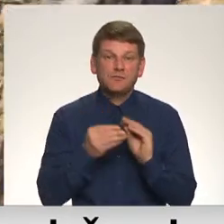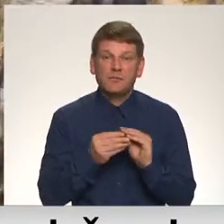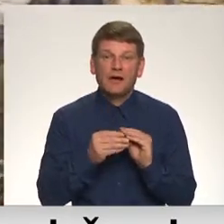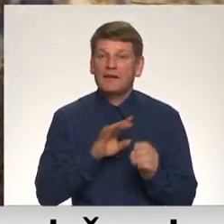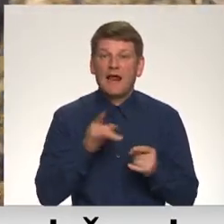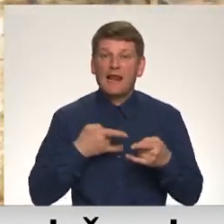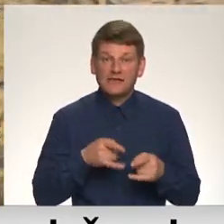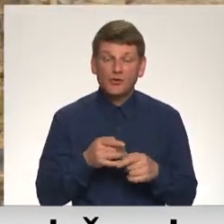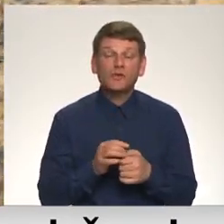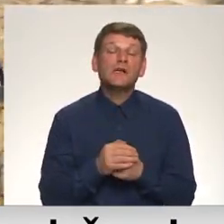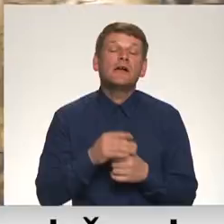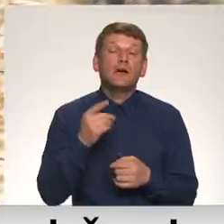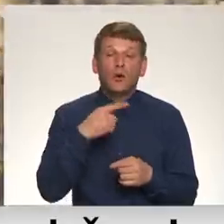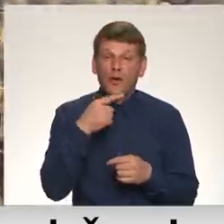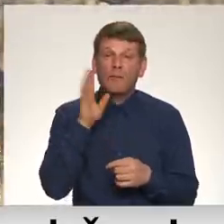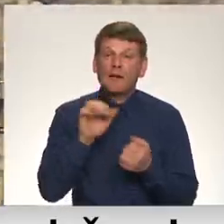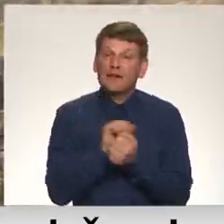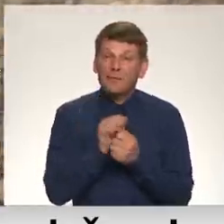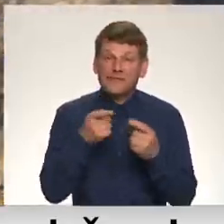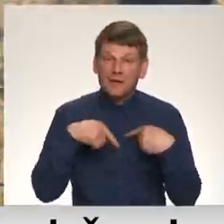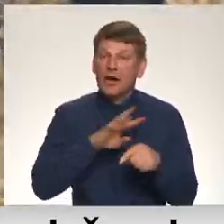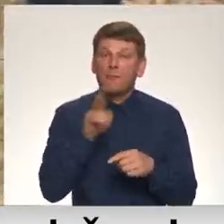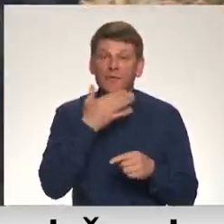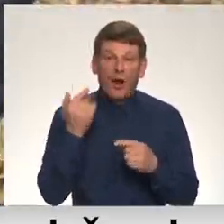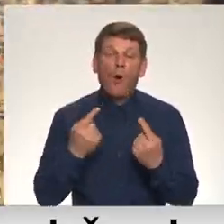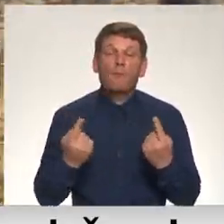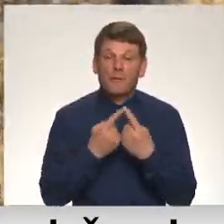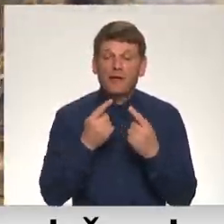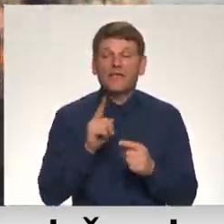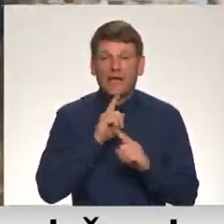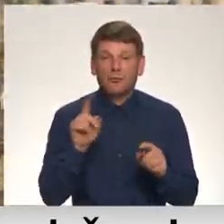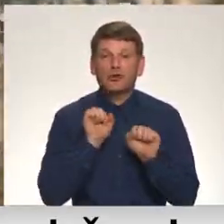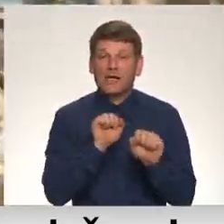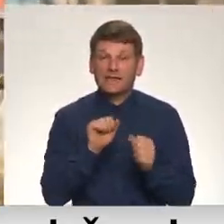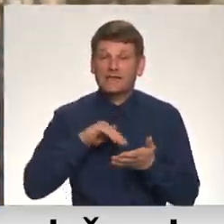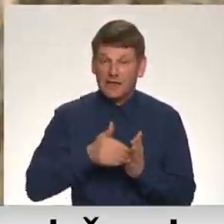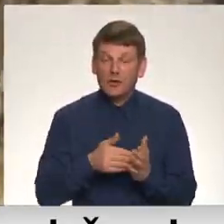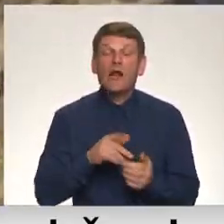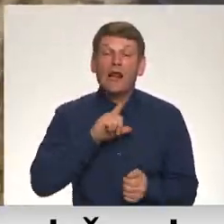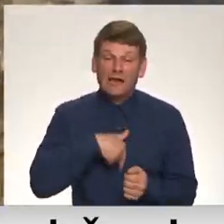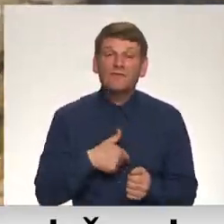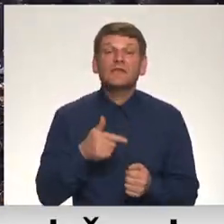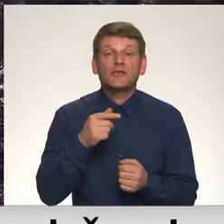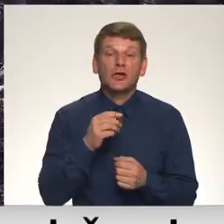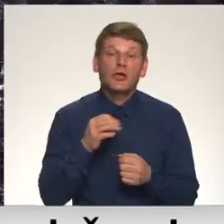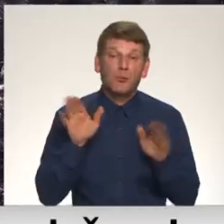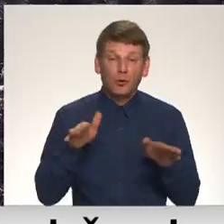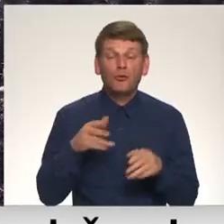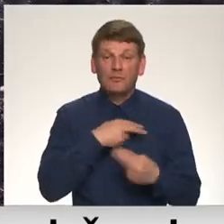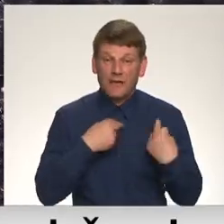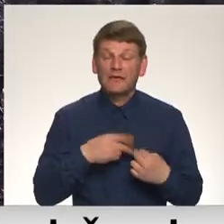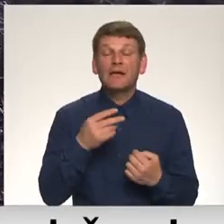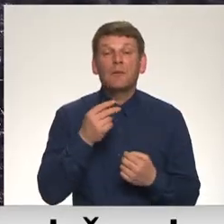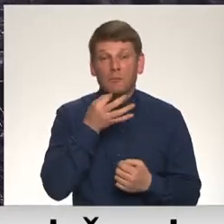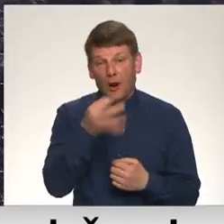neligzdos. Runājot par dabas teritorijām, kam nav piemērots īpaši aizsargājums status, Latvijas ornitoloģijas biedrība jau iepriekš paudus,